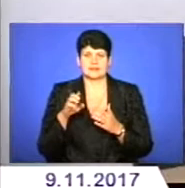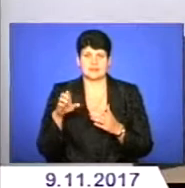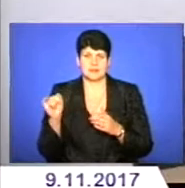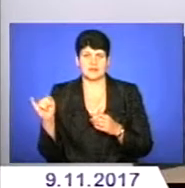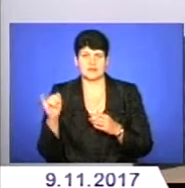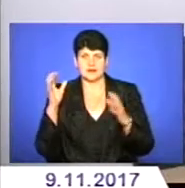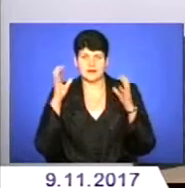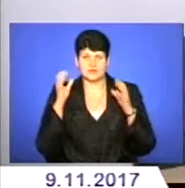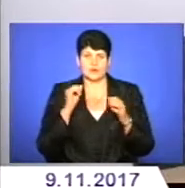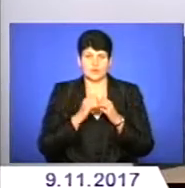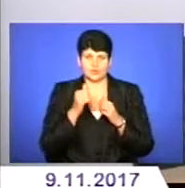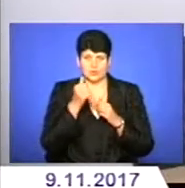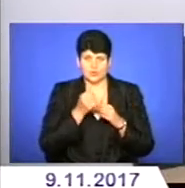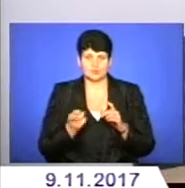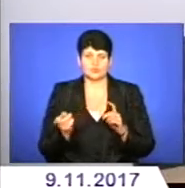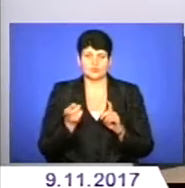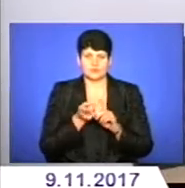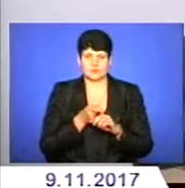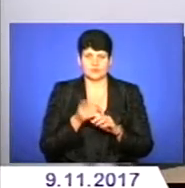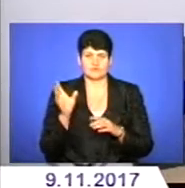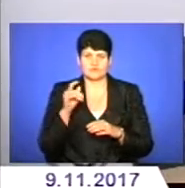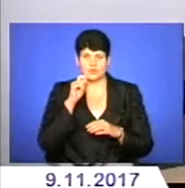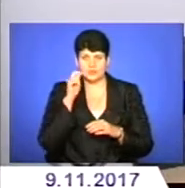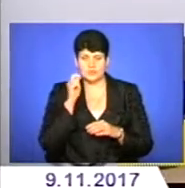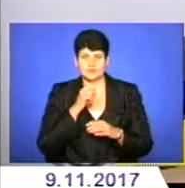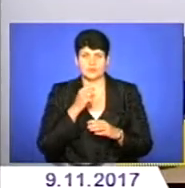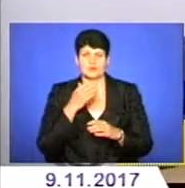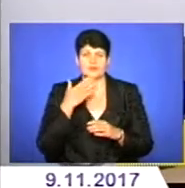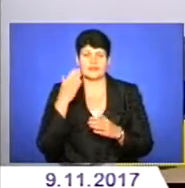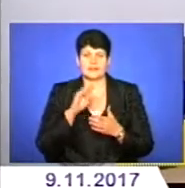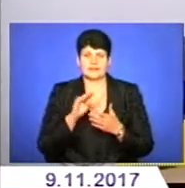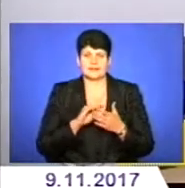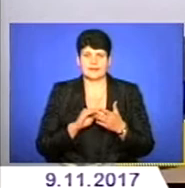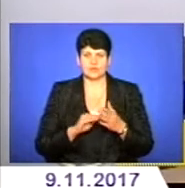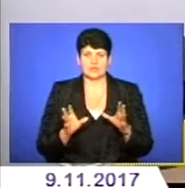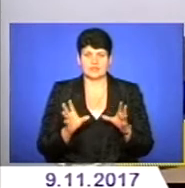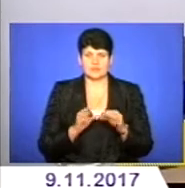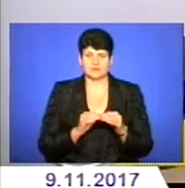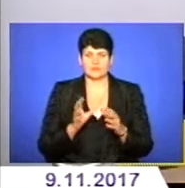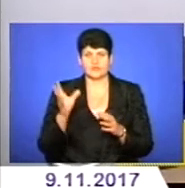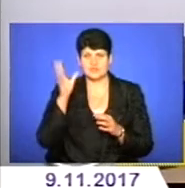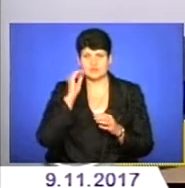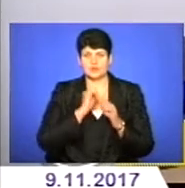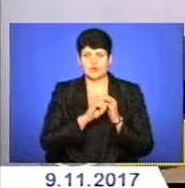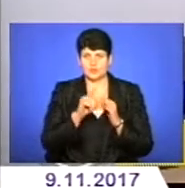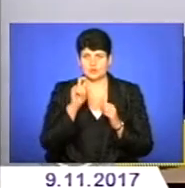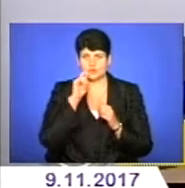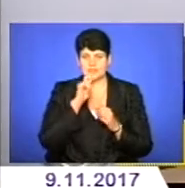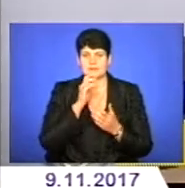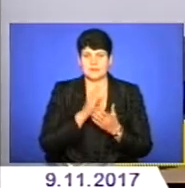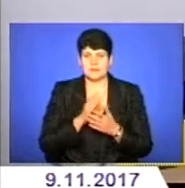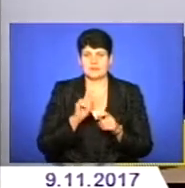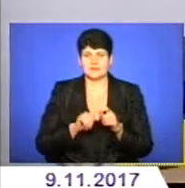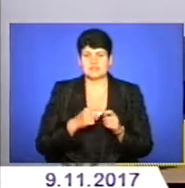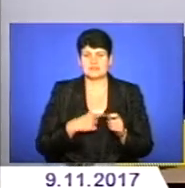радіо. Я щороку долучаюся до всеукраїнського диктанту єдності в День писемності, бо вважаю, що кожен українець мав би перевіряти себе, наскільки